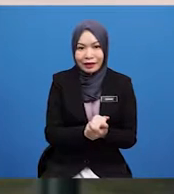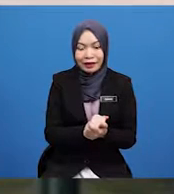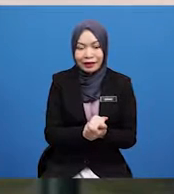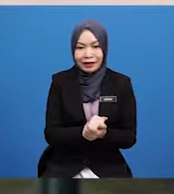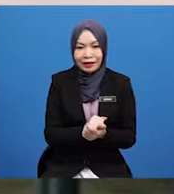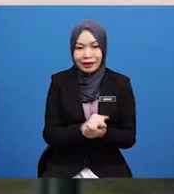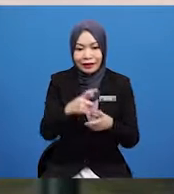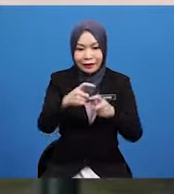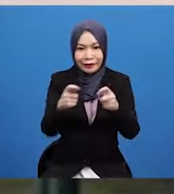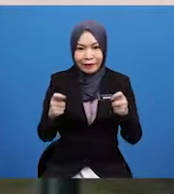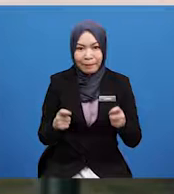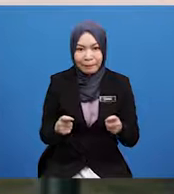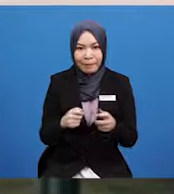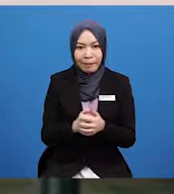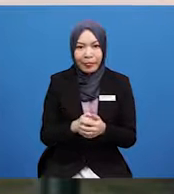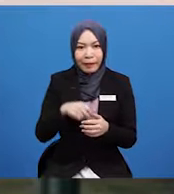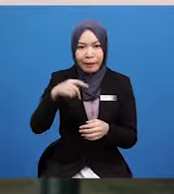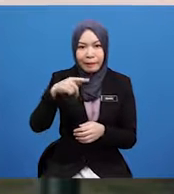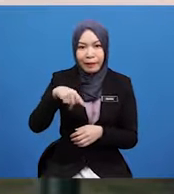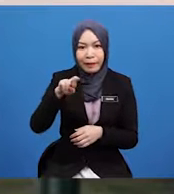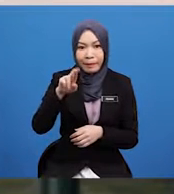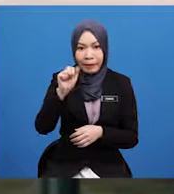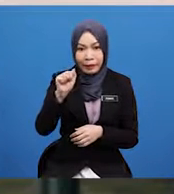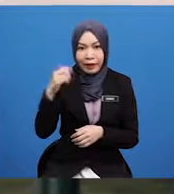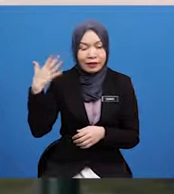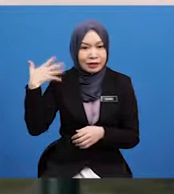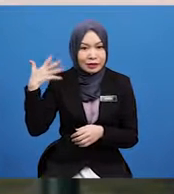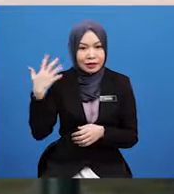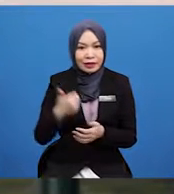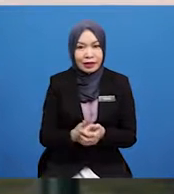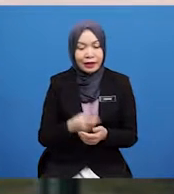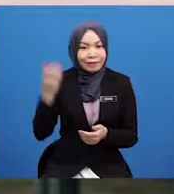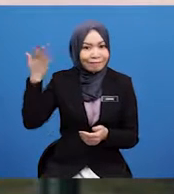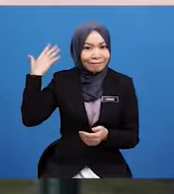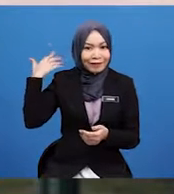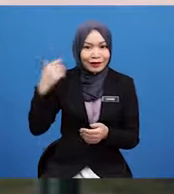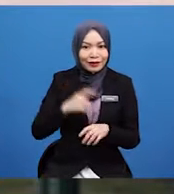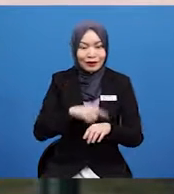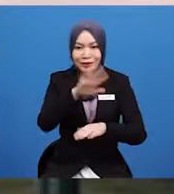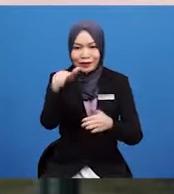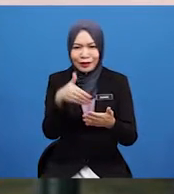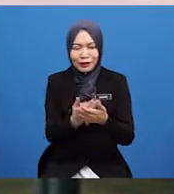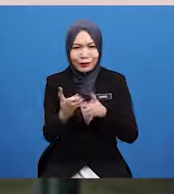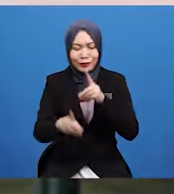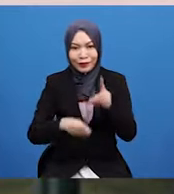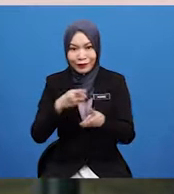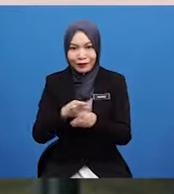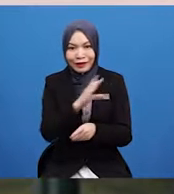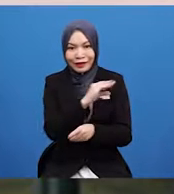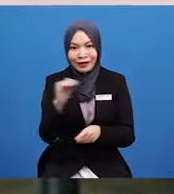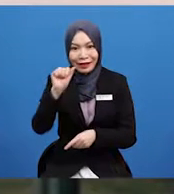sebanyak 14 lokasi penempatan manusia prasejarah di dunia dan di Asia Tenggara